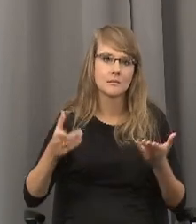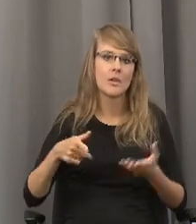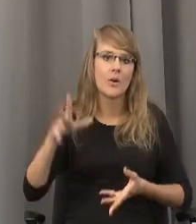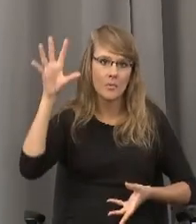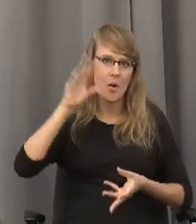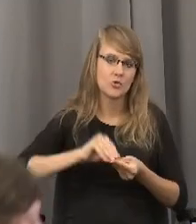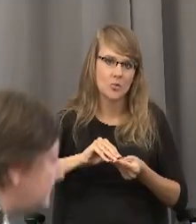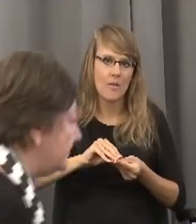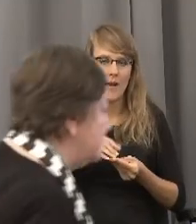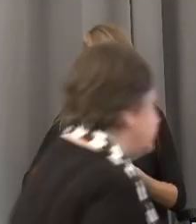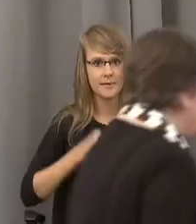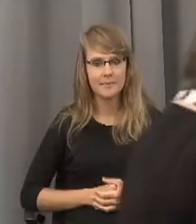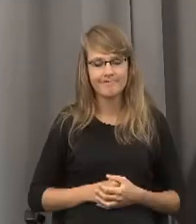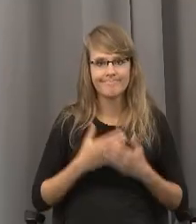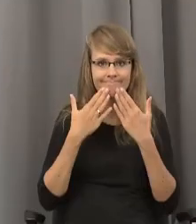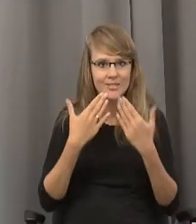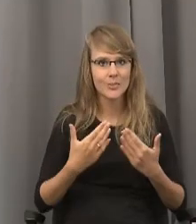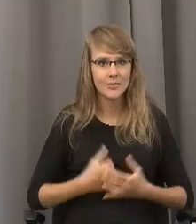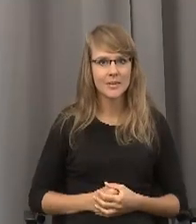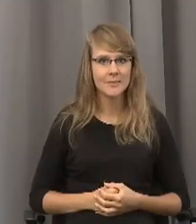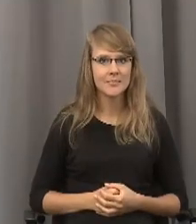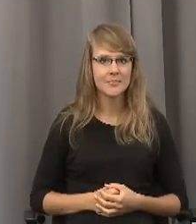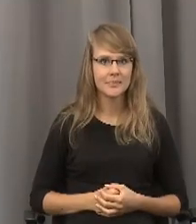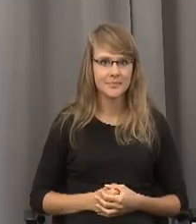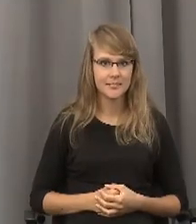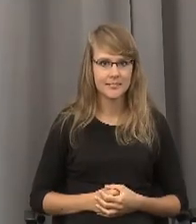Izby Kontroli. Dziękuję bardzo.